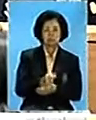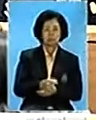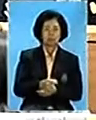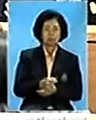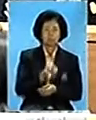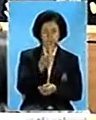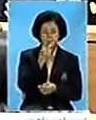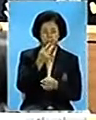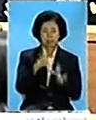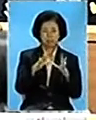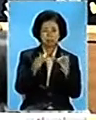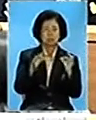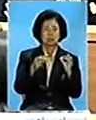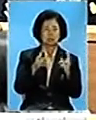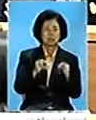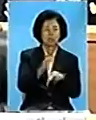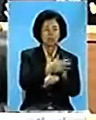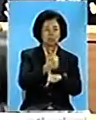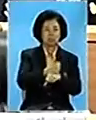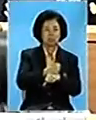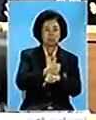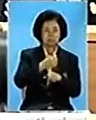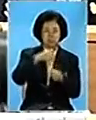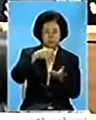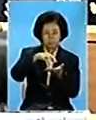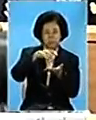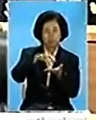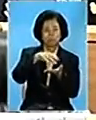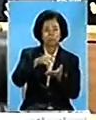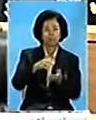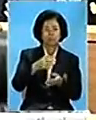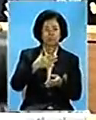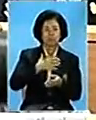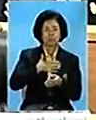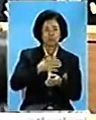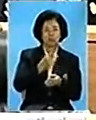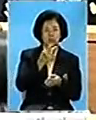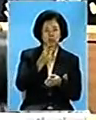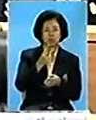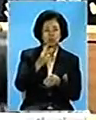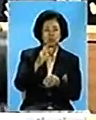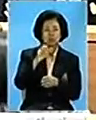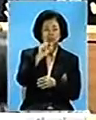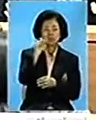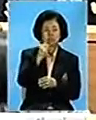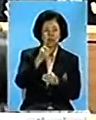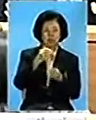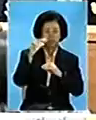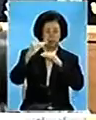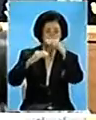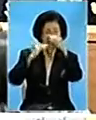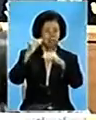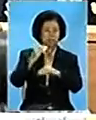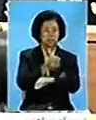ห็นอยู่แล้วว่าเรื่องนักการเมืองนี่ครับพูดไปเหอะผมอยากเห็นสภาพัฒนาการเมืองนี่ครับถ้าท่านจะทำจริ